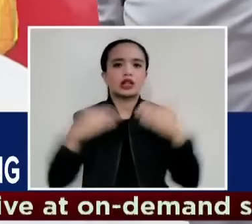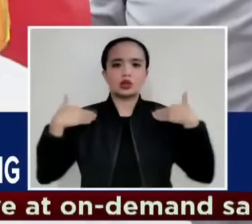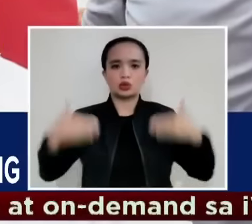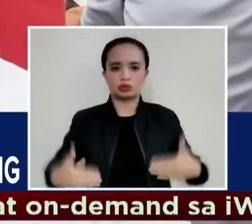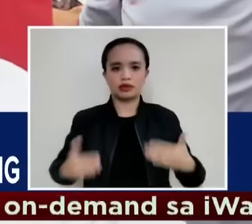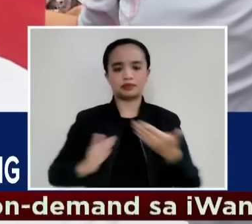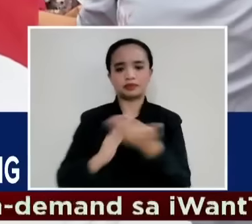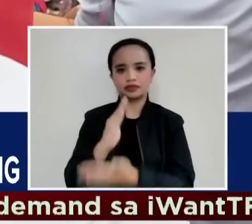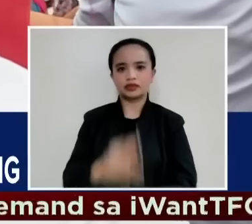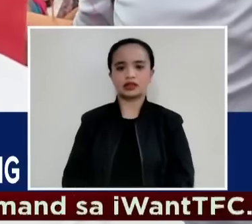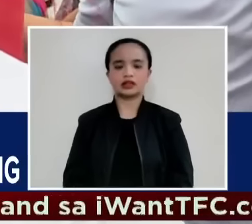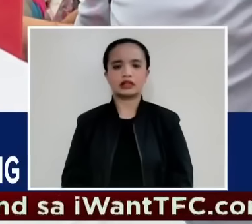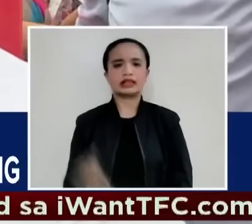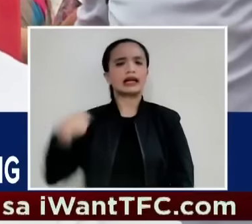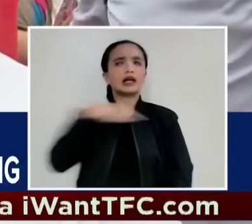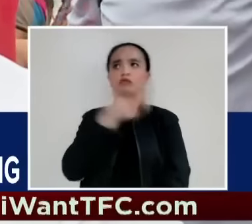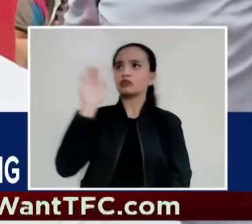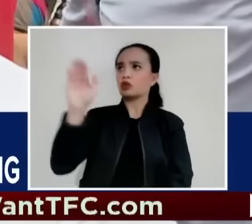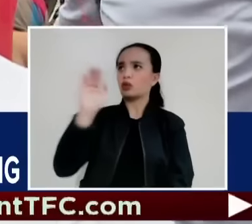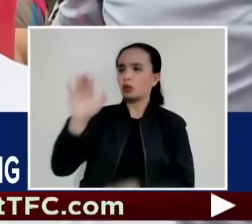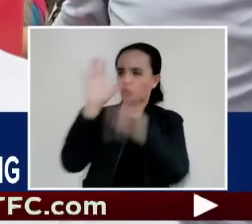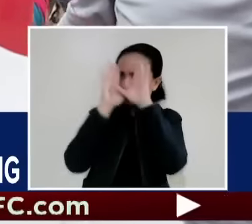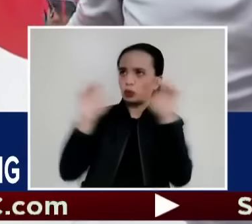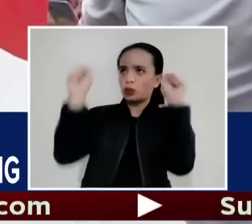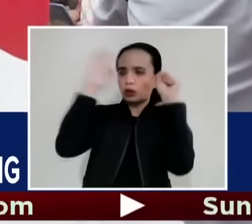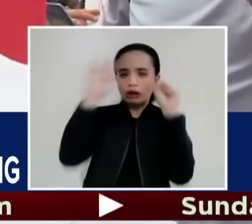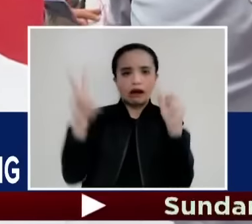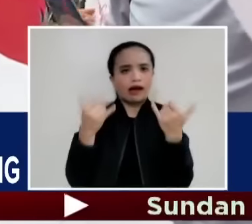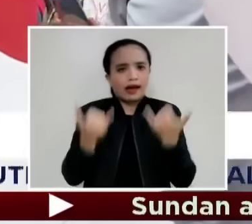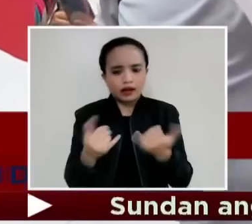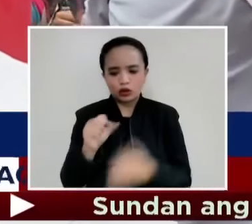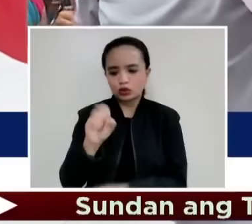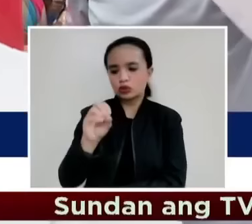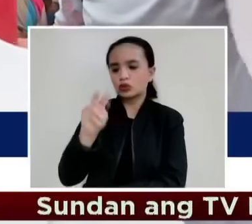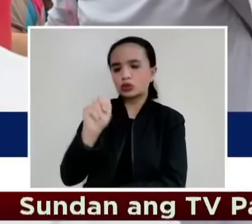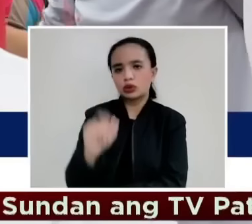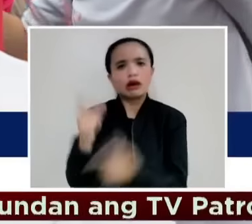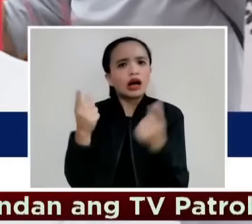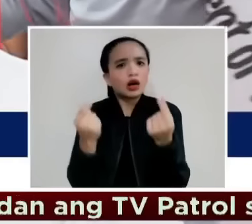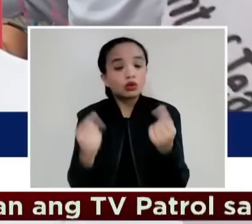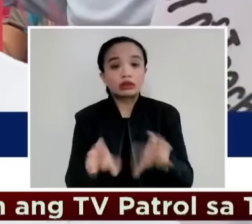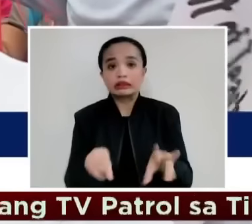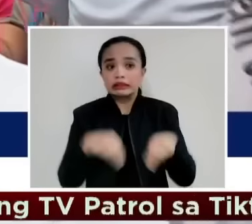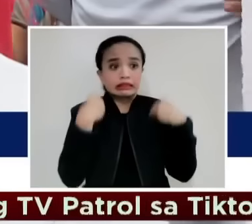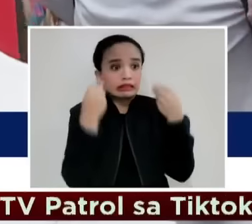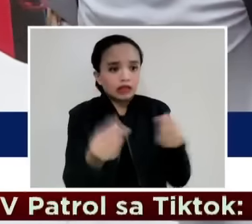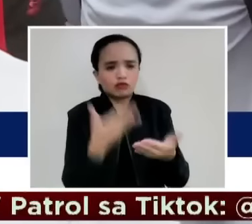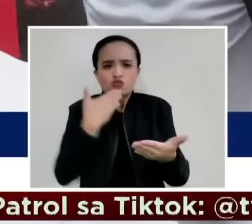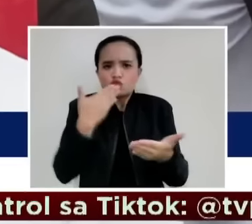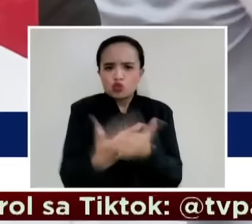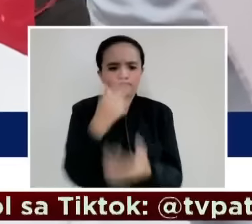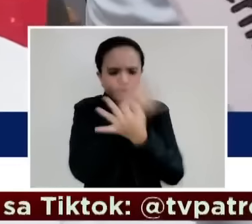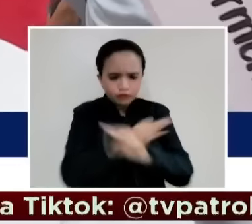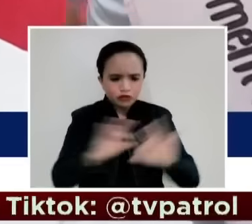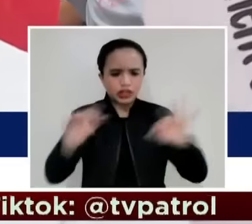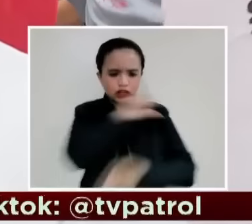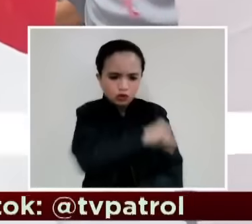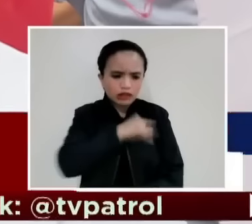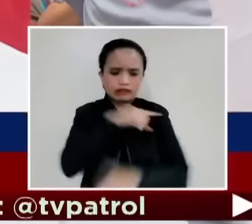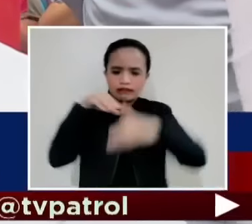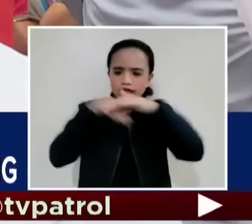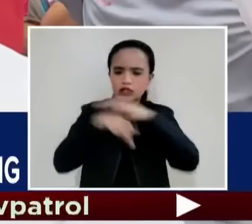Ang panawagan natin sa Pangulong Marcos Jr. ngayong SONA ay ibigay ang free, quality and accessible education for all.